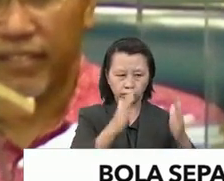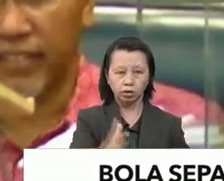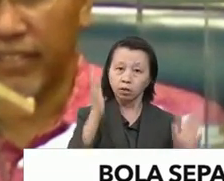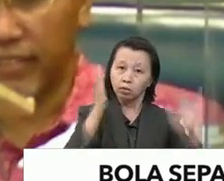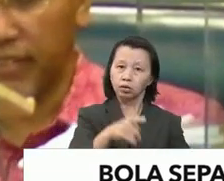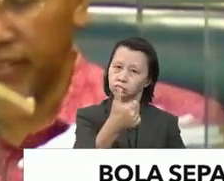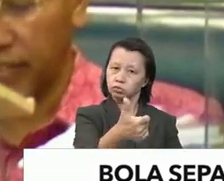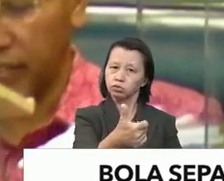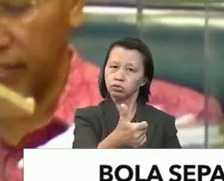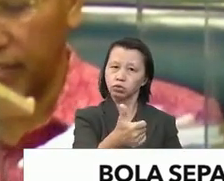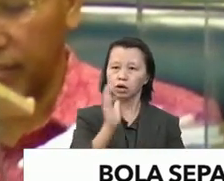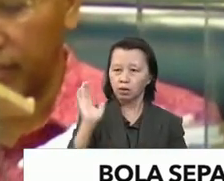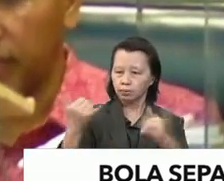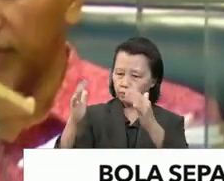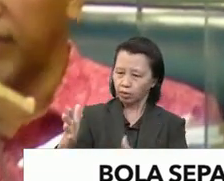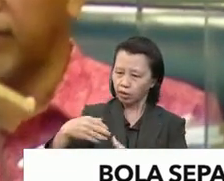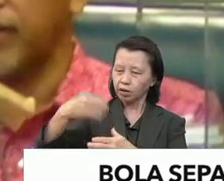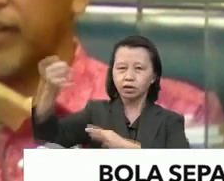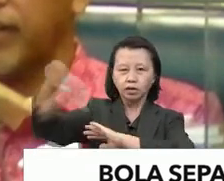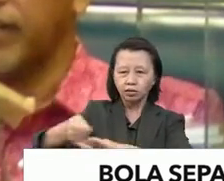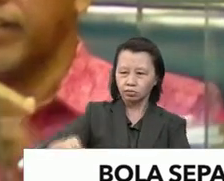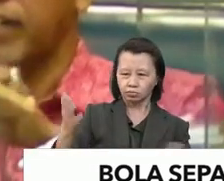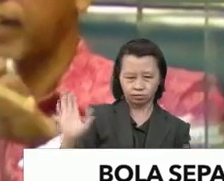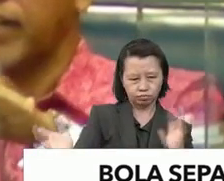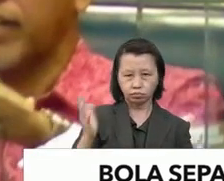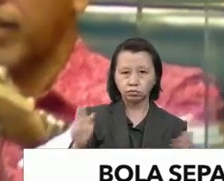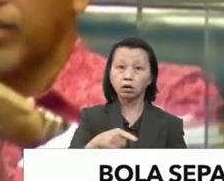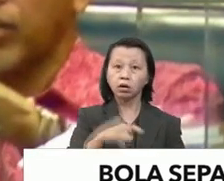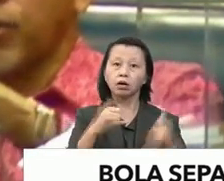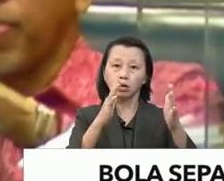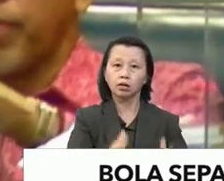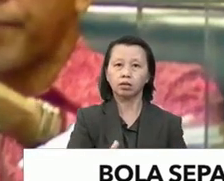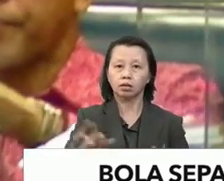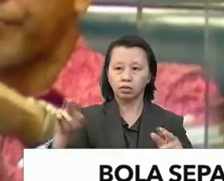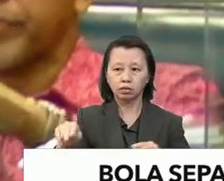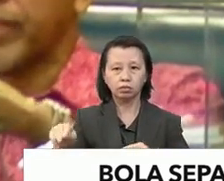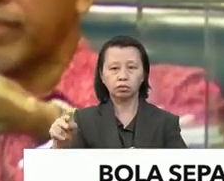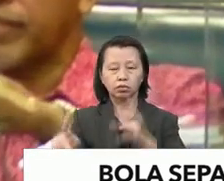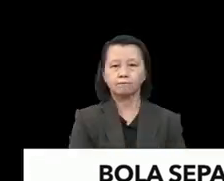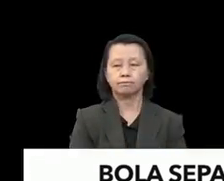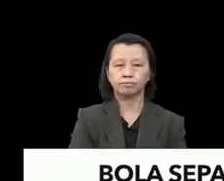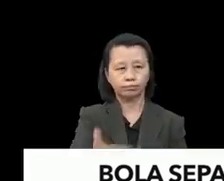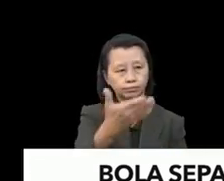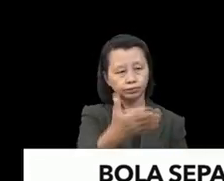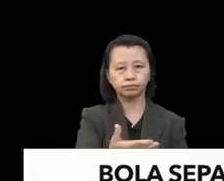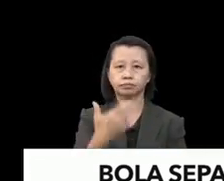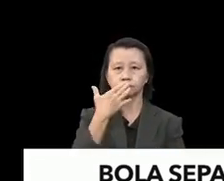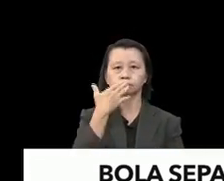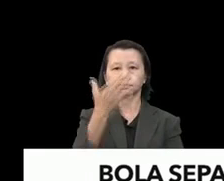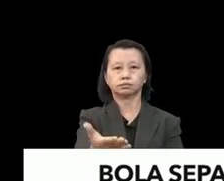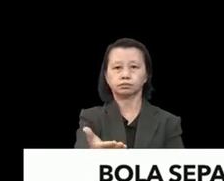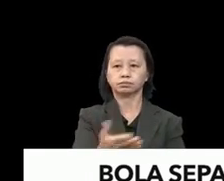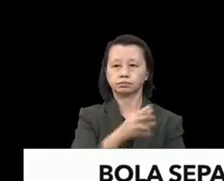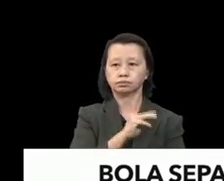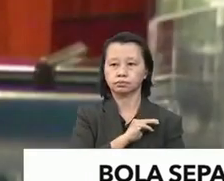dan tidak kurang hebatnya daripada dibuat membandingkan dengan pemain naturalisasi sekian Beliau